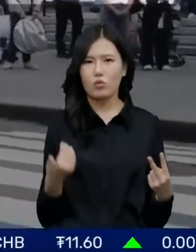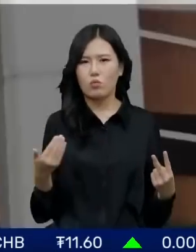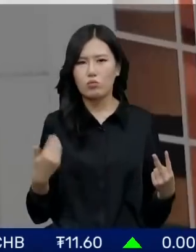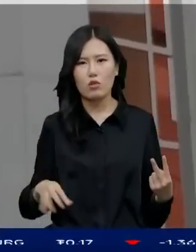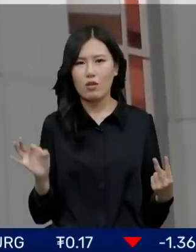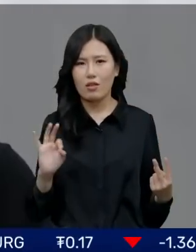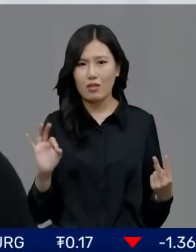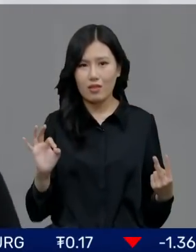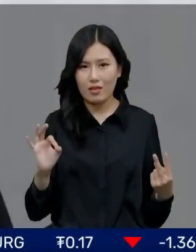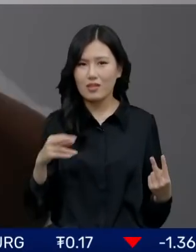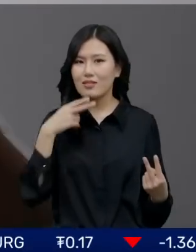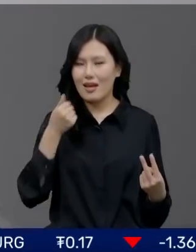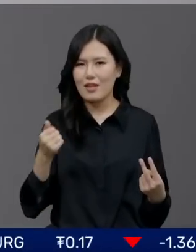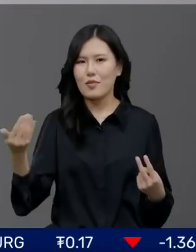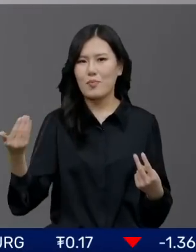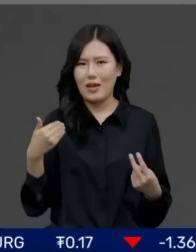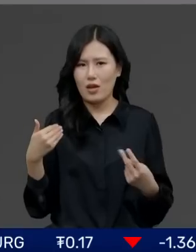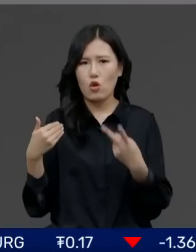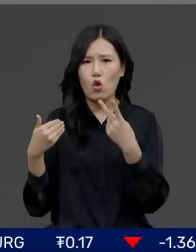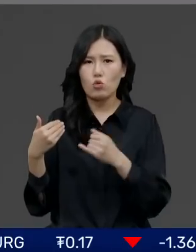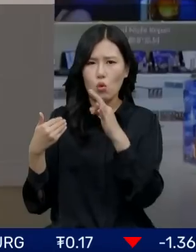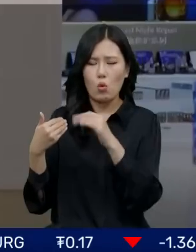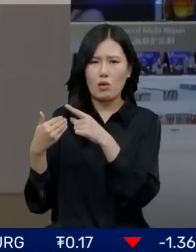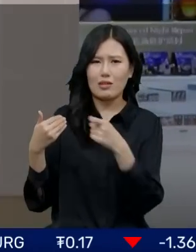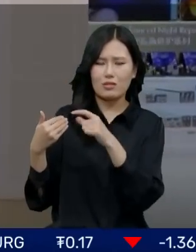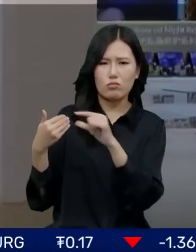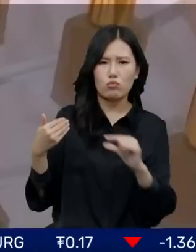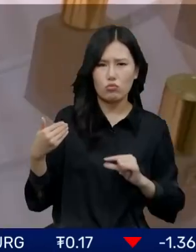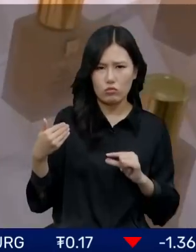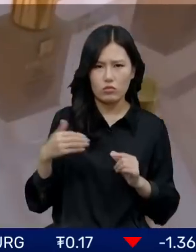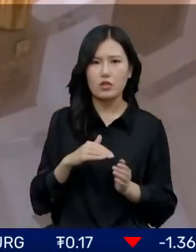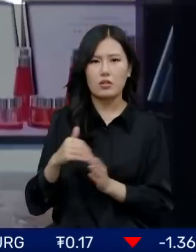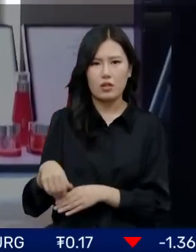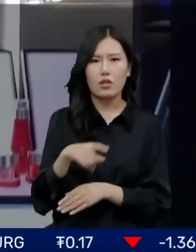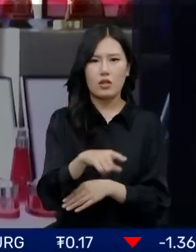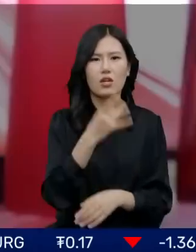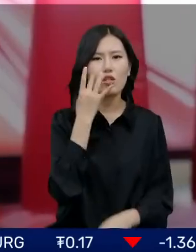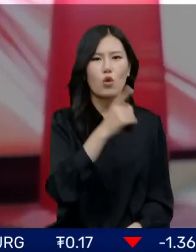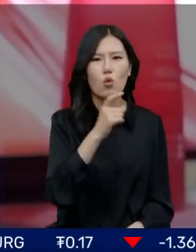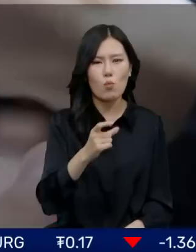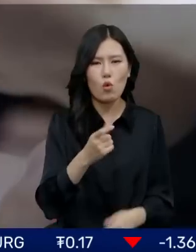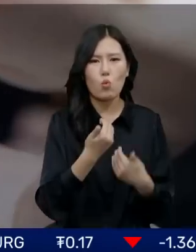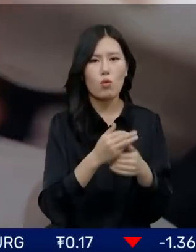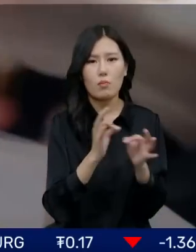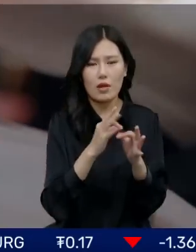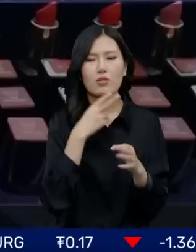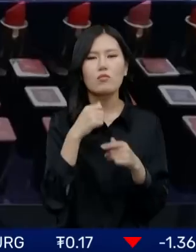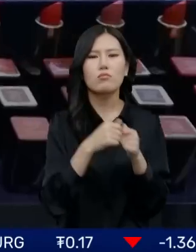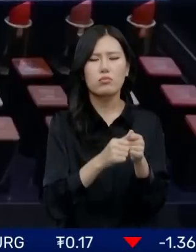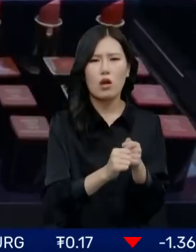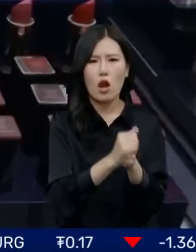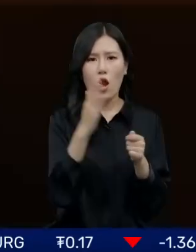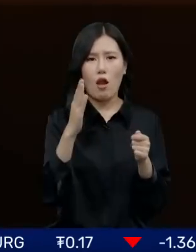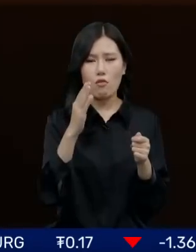26% бага цалин авдаг гэж. А нөгөө талаас ирчүүд аав болсон хойноо илүү цалин авч эхэлдэг их сонирхолтой үр дүн мөн бий.